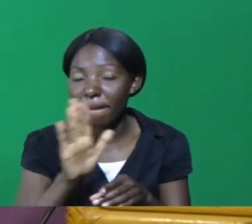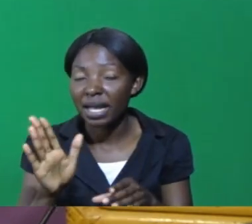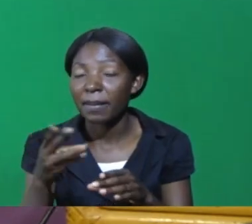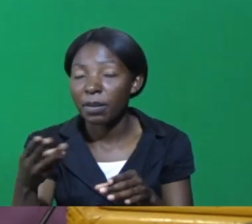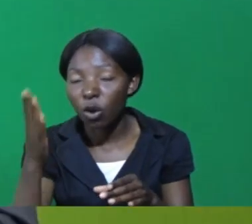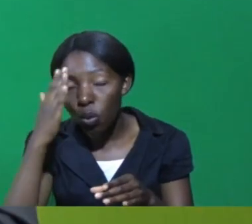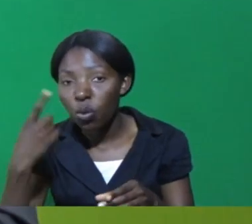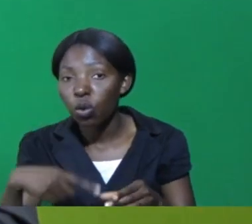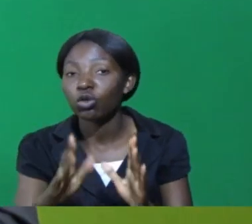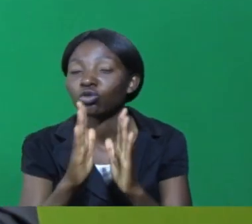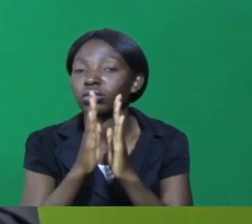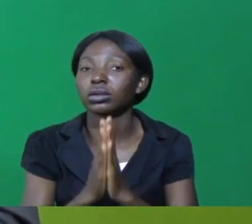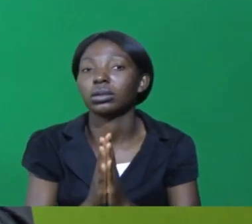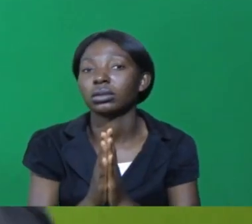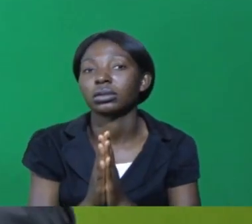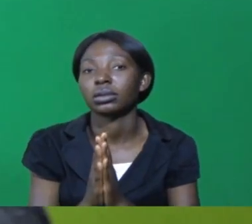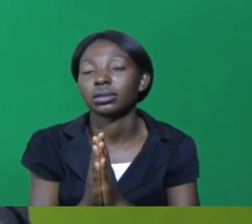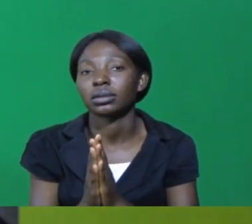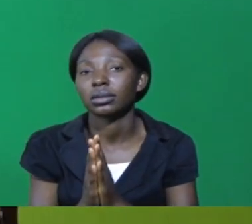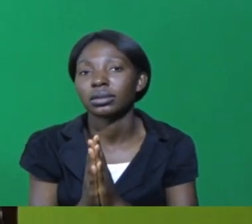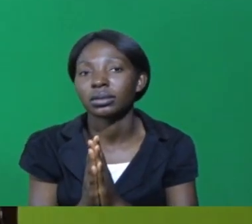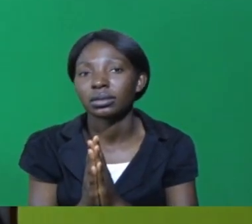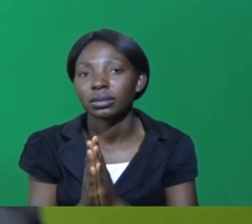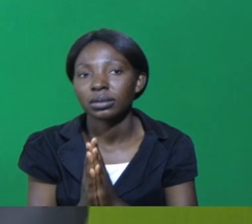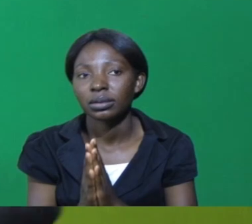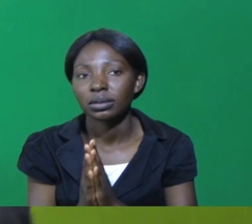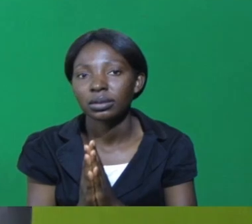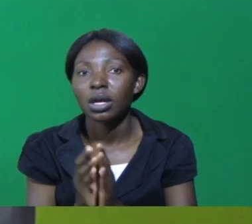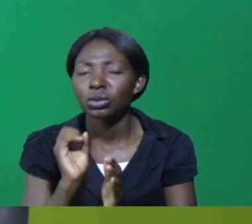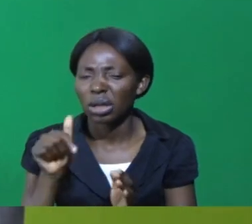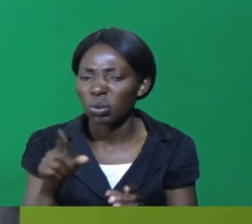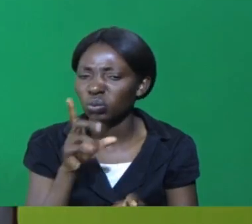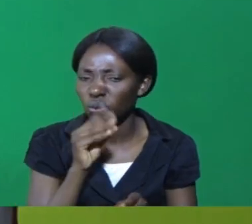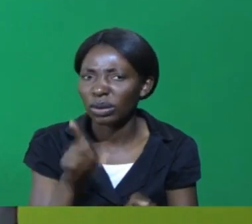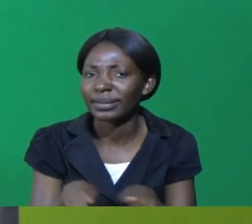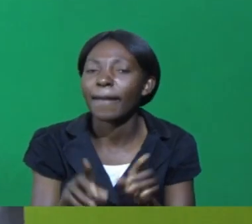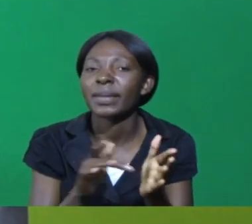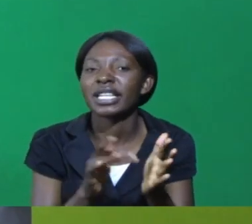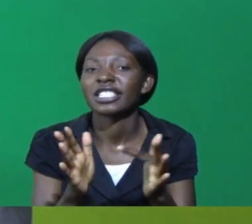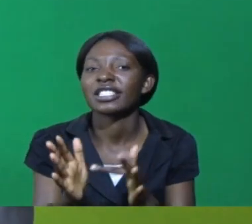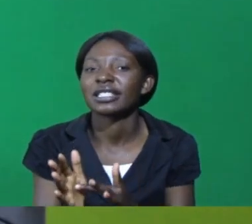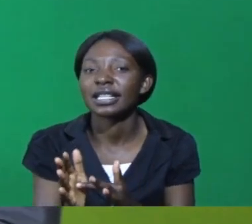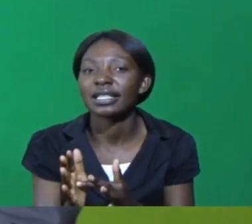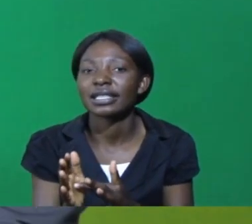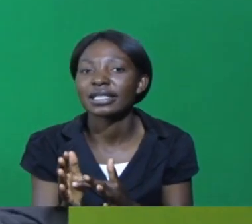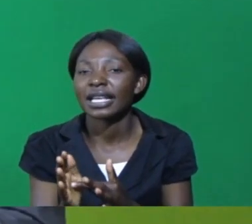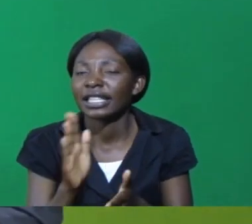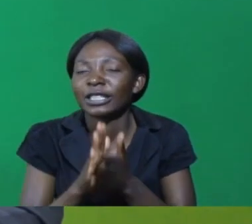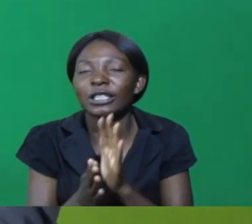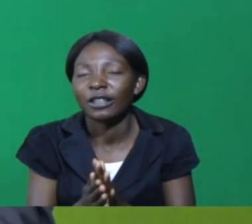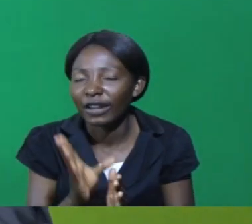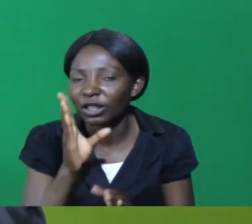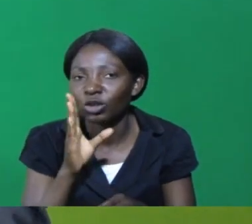pamaKristu. Ndapindura makutaura mataurira aishe Jesu kurapa